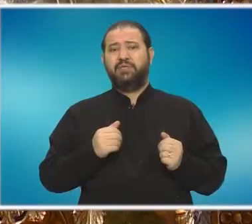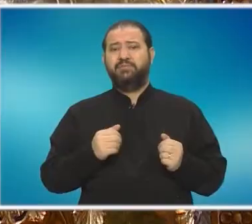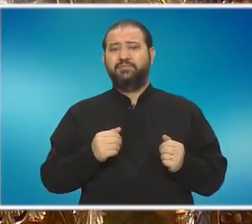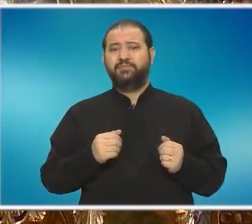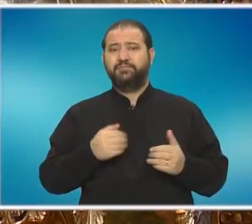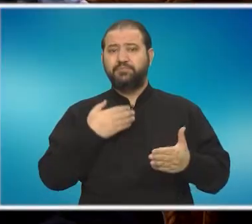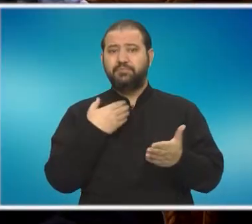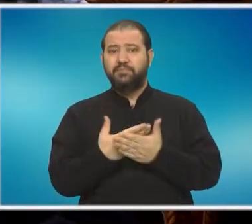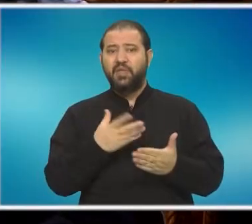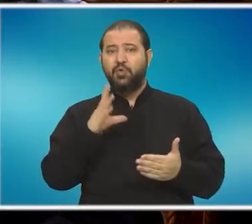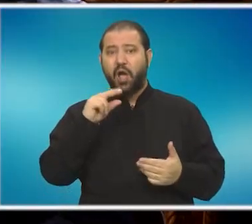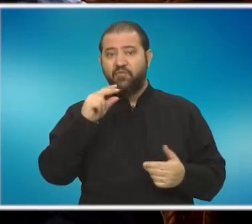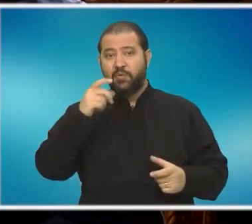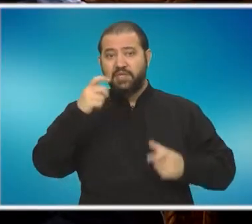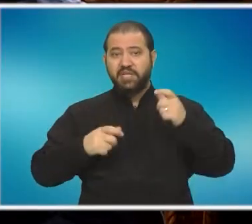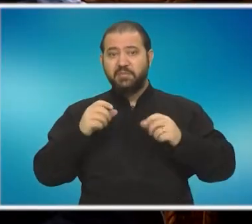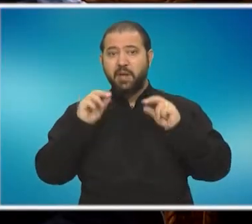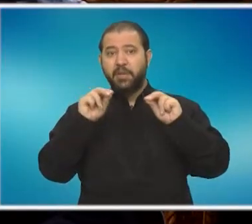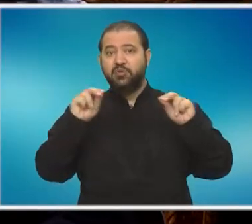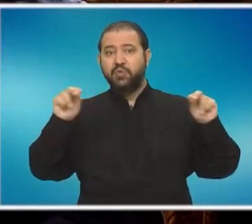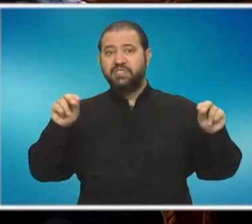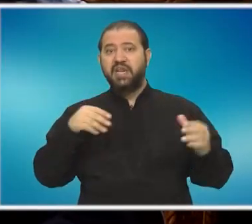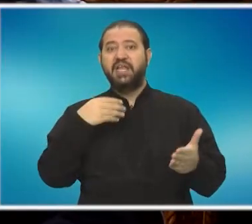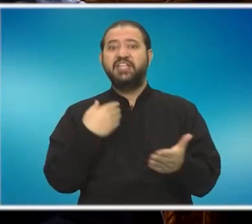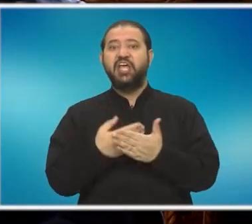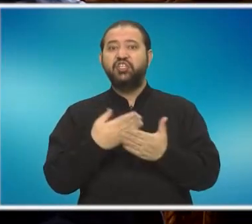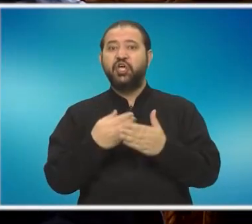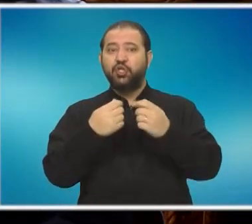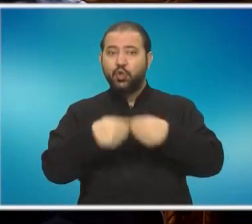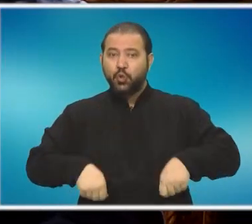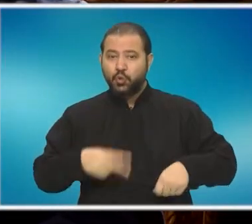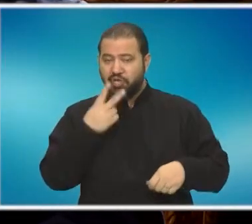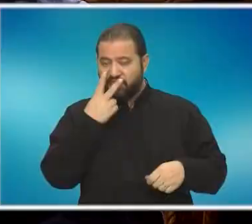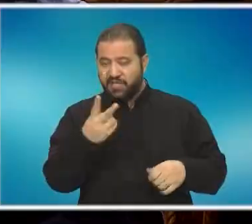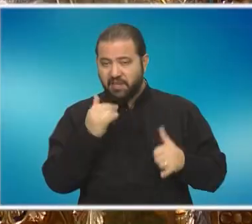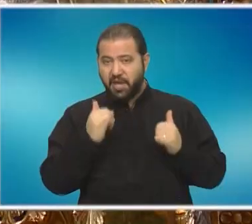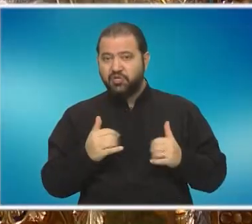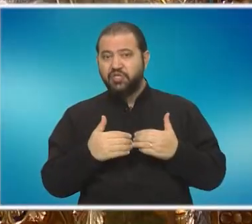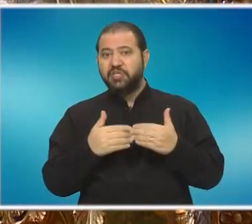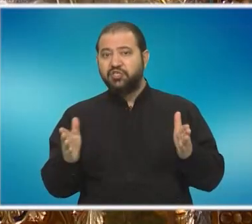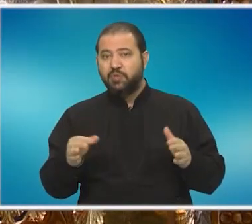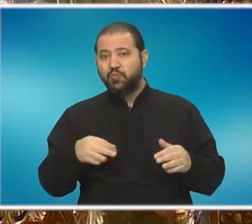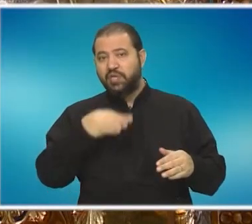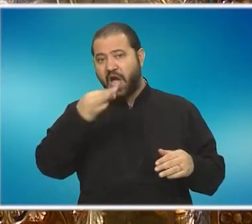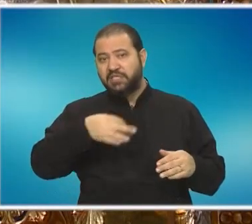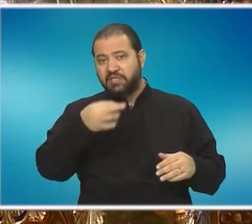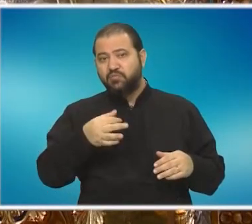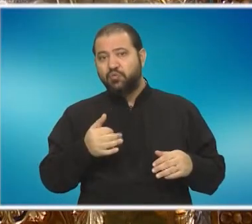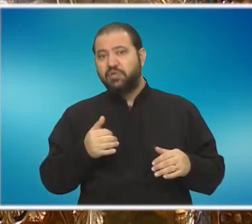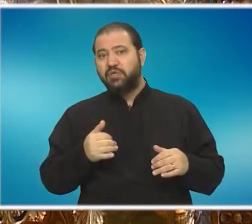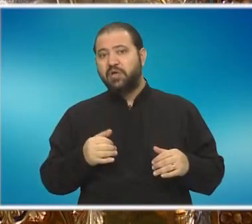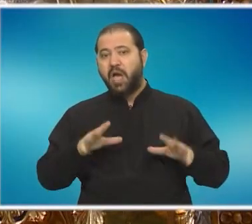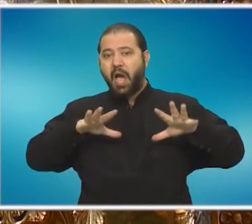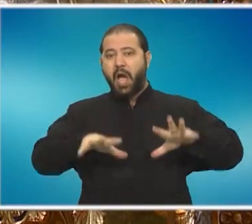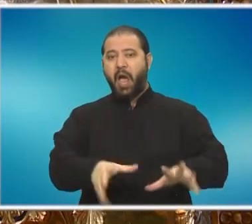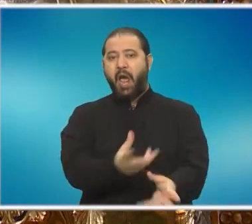săvârșim. Pentru că vorbim de mărturisire. De ce totuși vedem acest început, ca să spun așa,